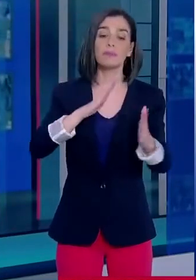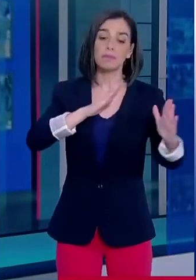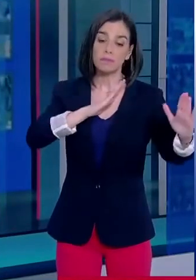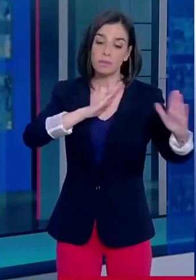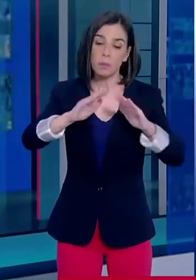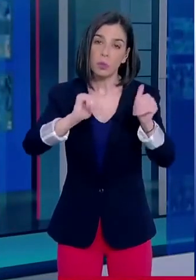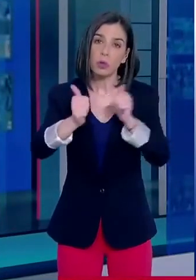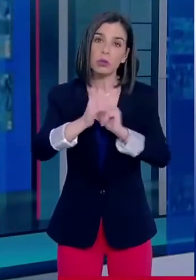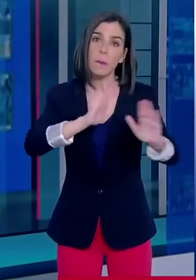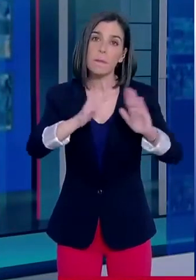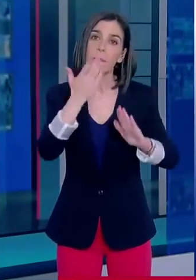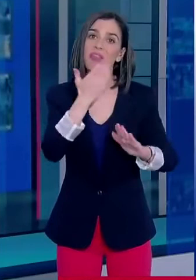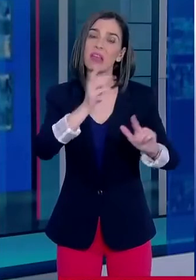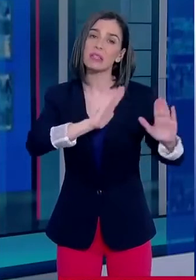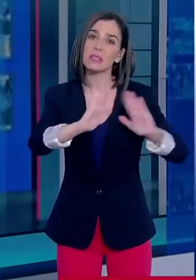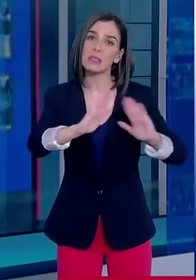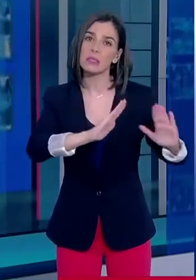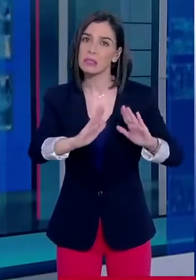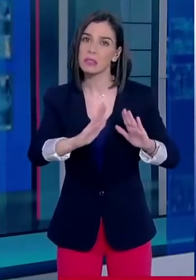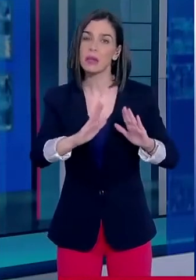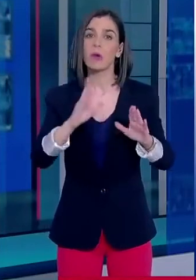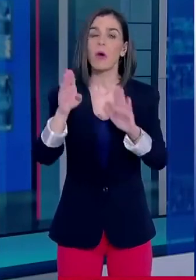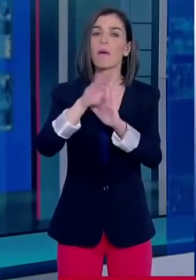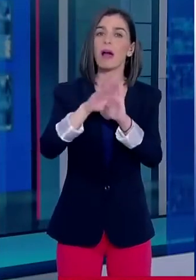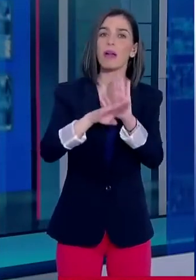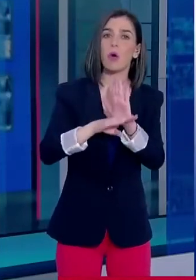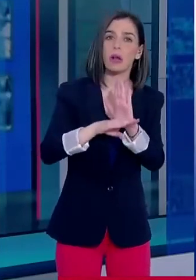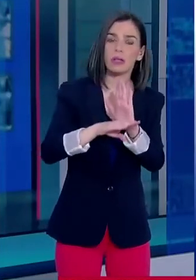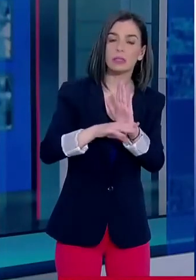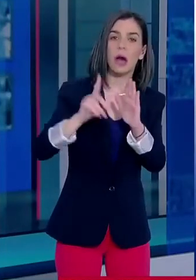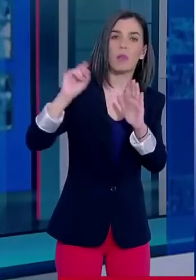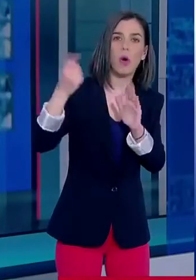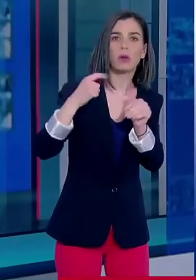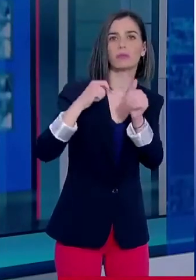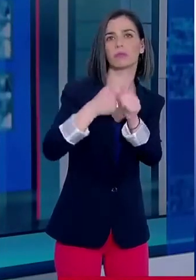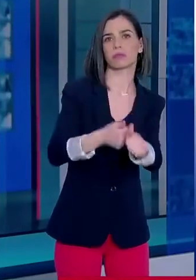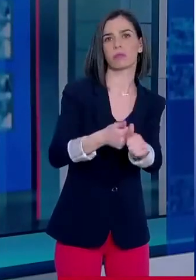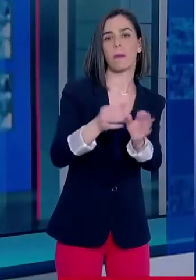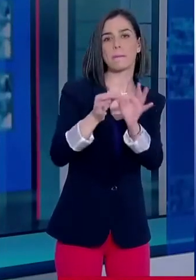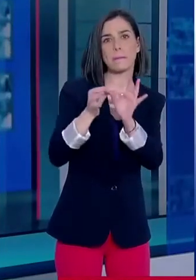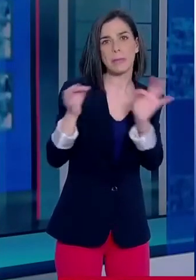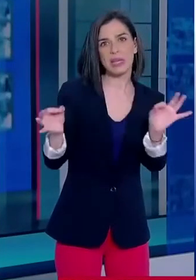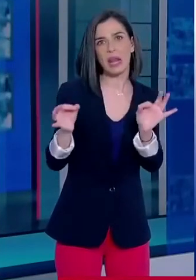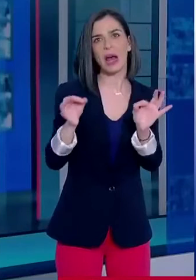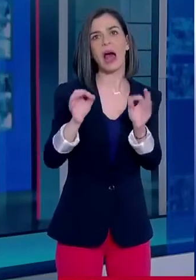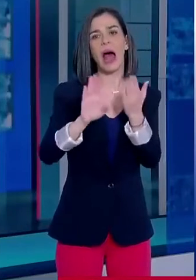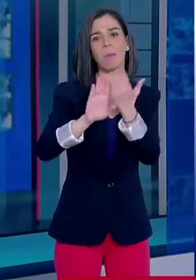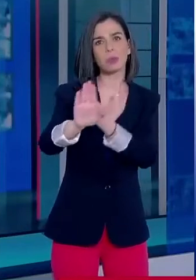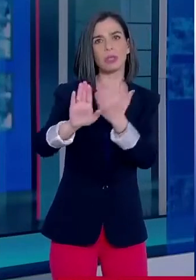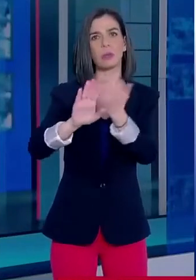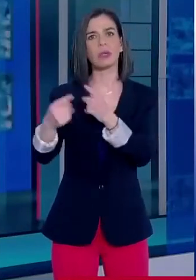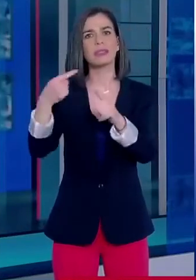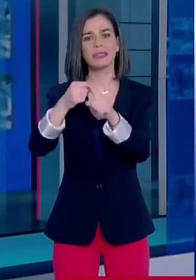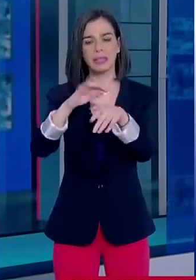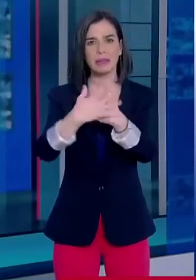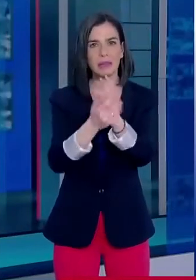των μαθητών, έτσι, και θα γίνει με τους κανόνες υγιεινής που θα τηρούνται από όλους μας και θα γίνει με τα μέτρα φυσικής απόστασης που